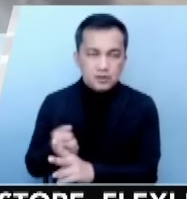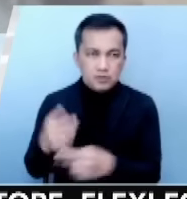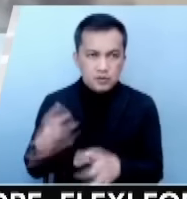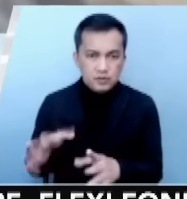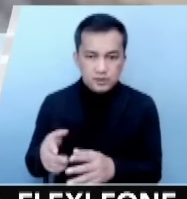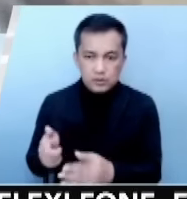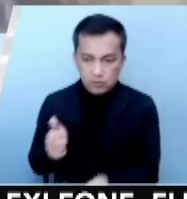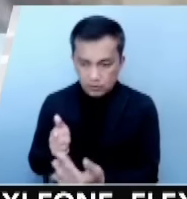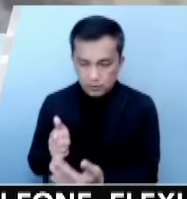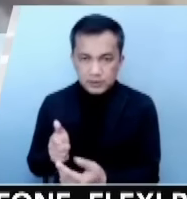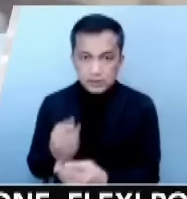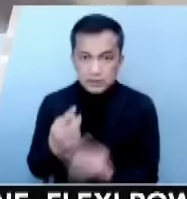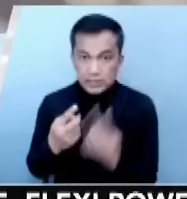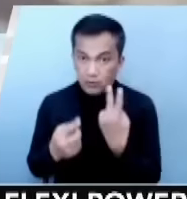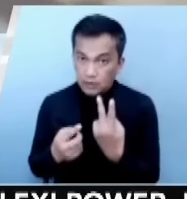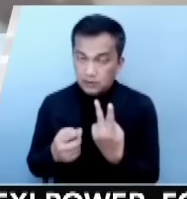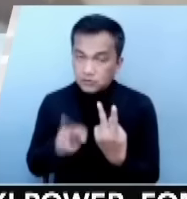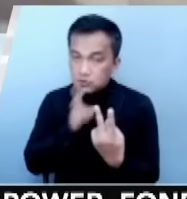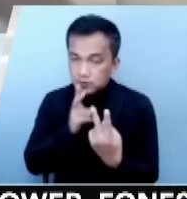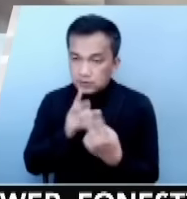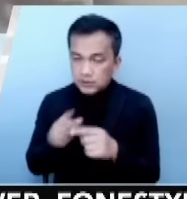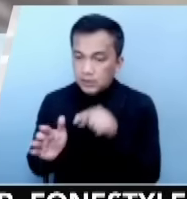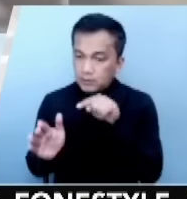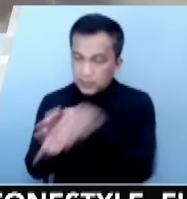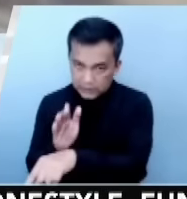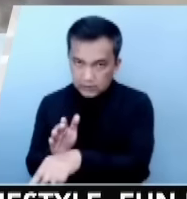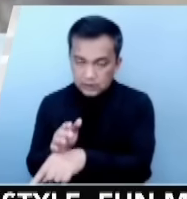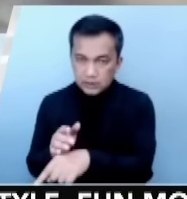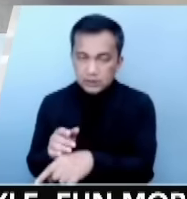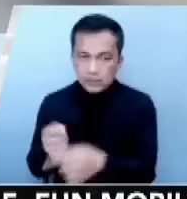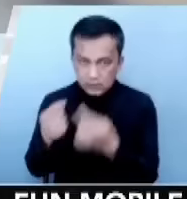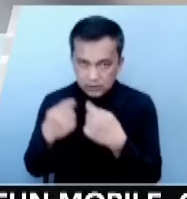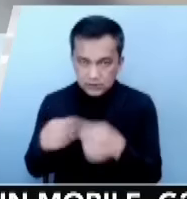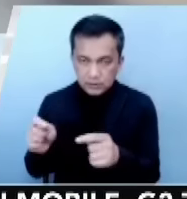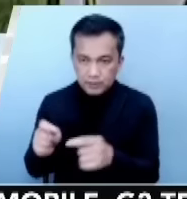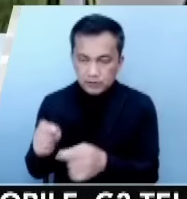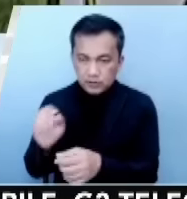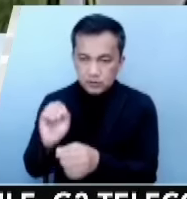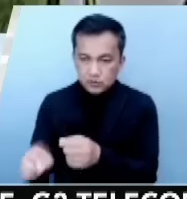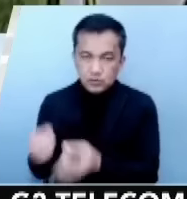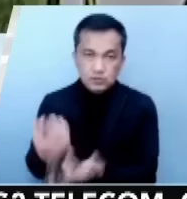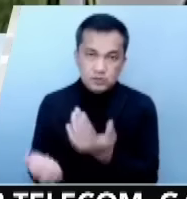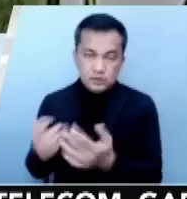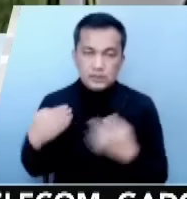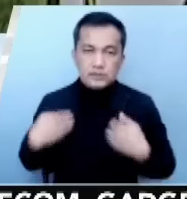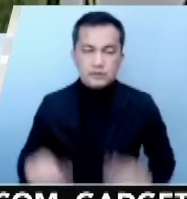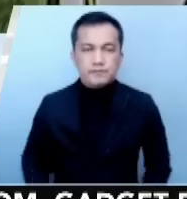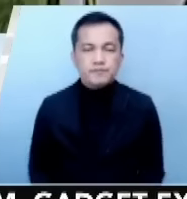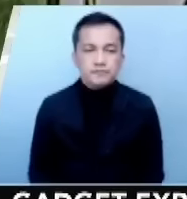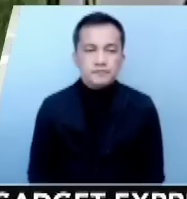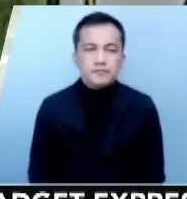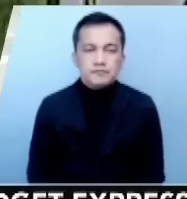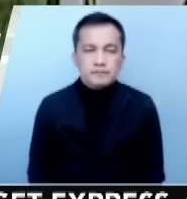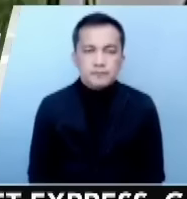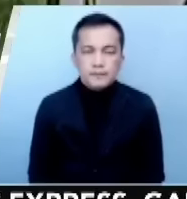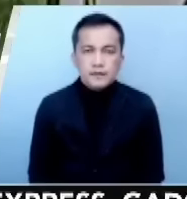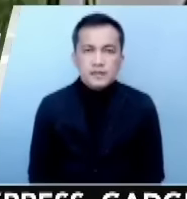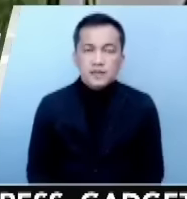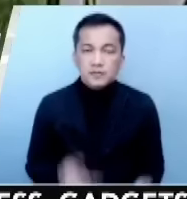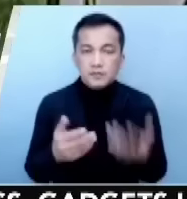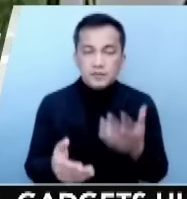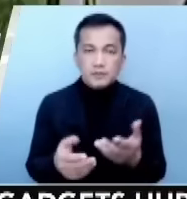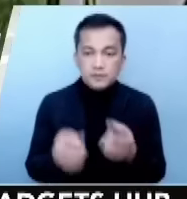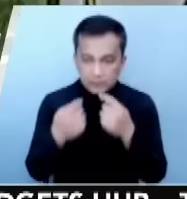dalawang suspect, pinatay nila ito at tinangkapang sunugin ang katawan. Siguro, kaya sila tinangkang sunugin dahil nga